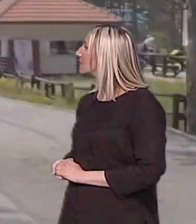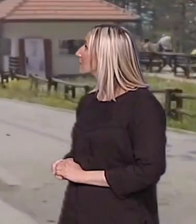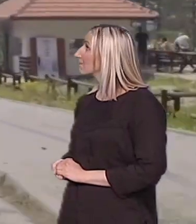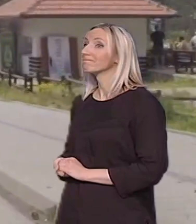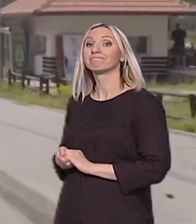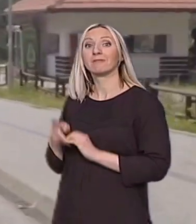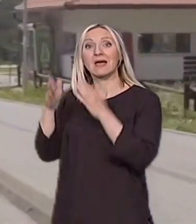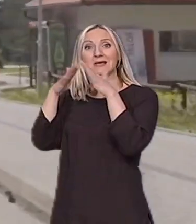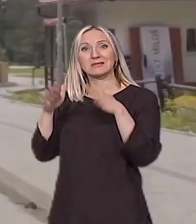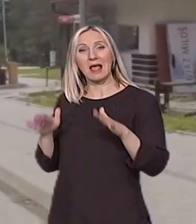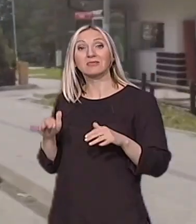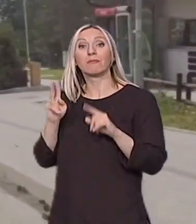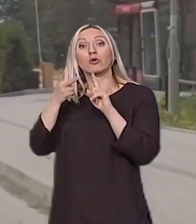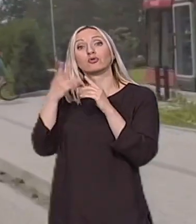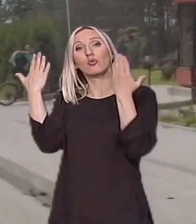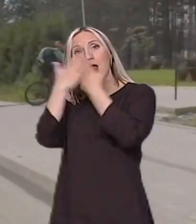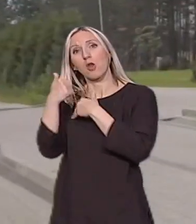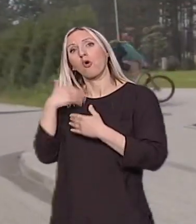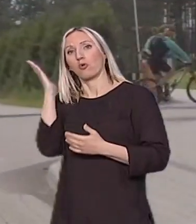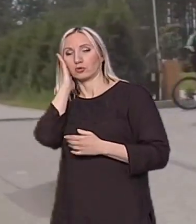Na Zlatiboru noćimo drugu noć.